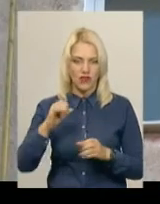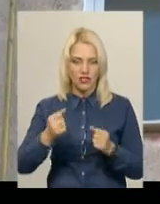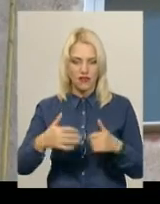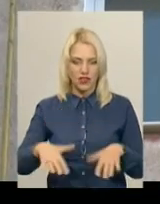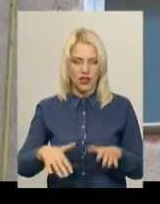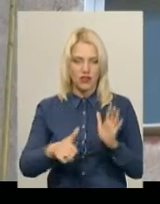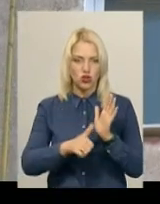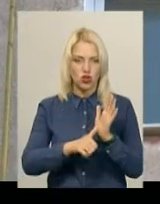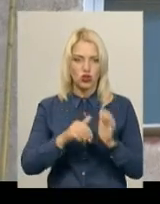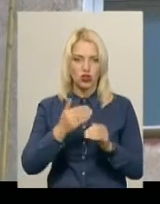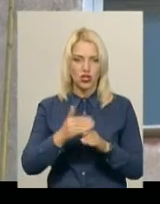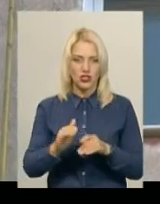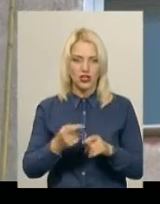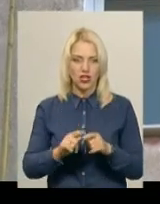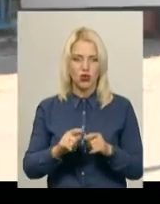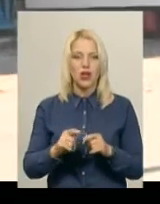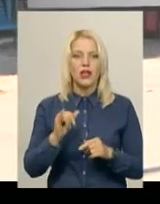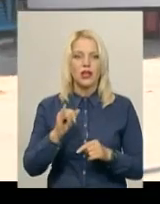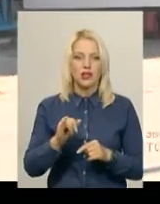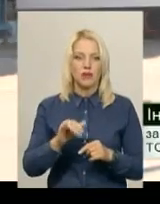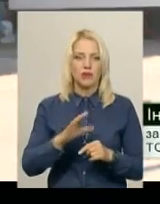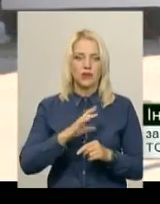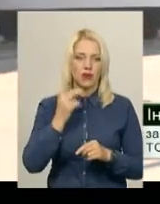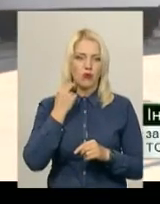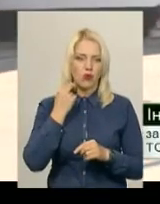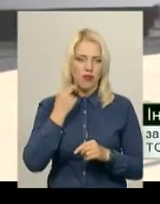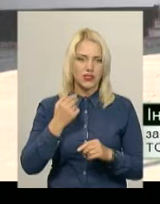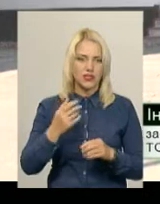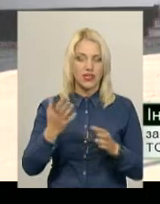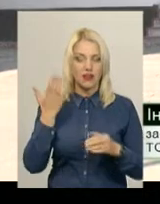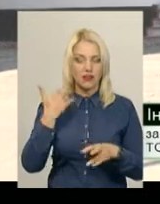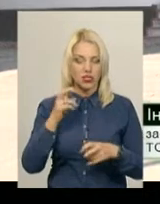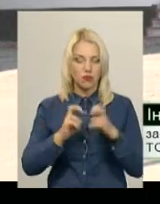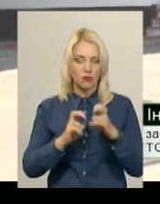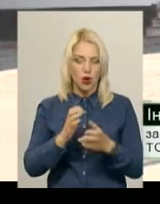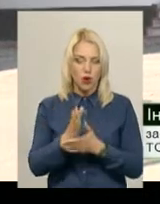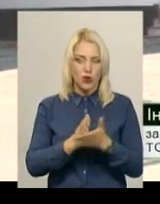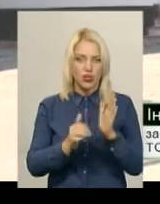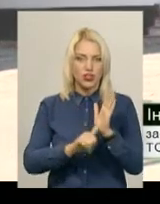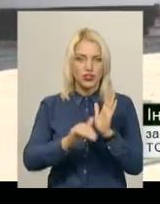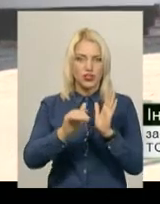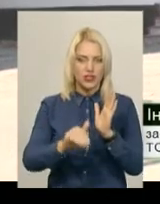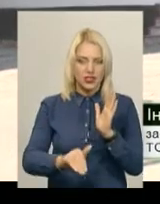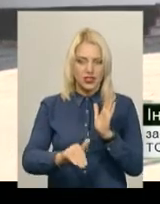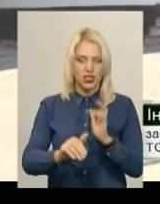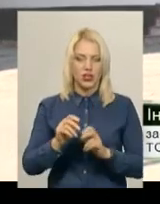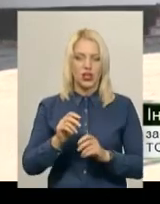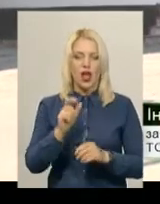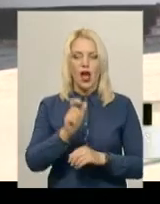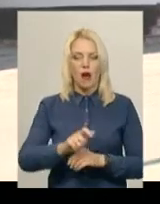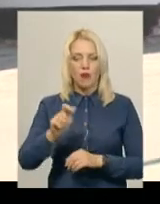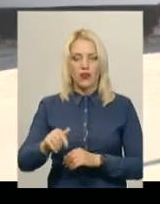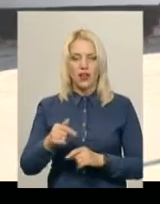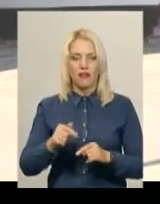абонентів та наростив дебюторську заборгованість. Раніше підприємство мало обслуговувало 6 тисяч абонентів. За цей рік